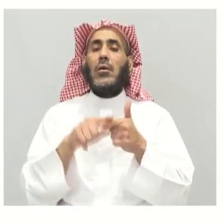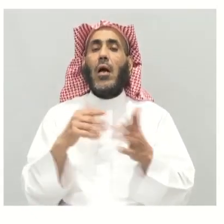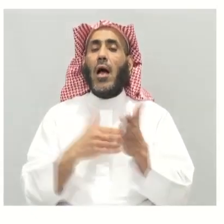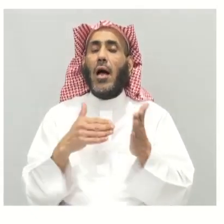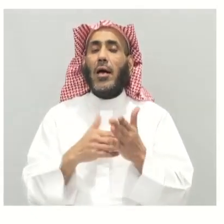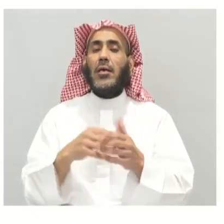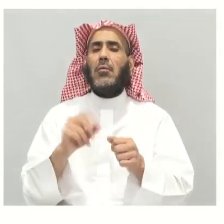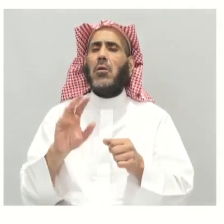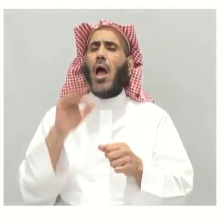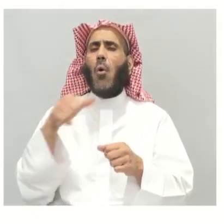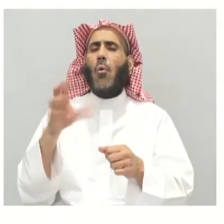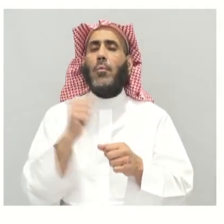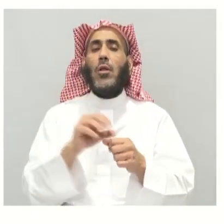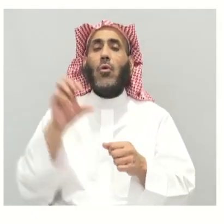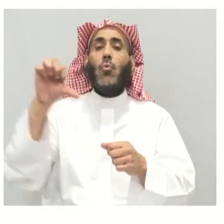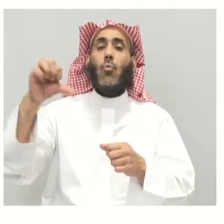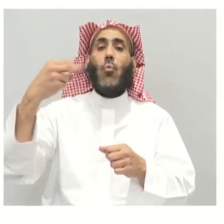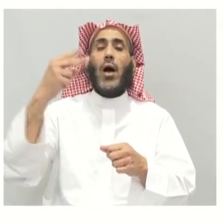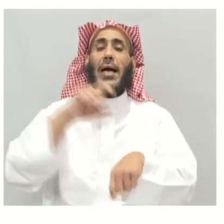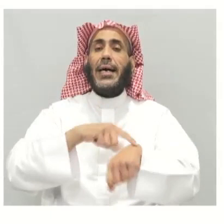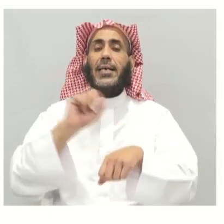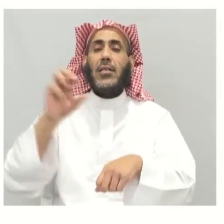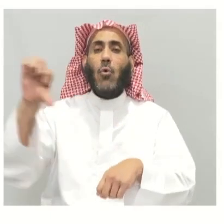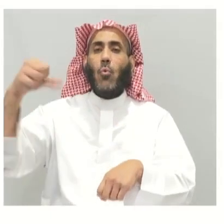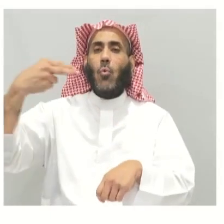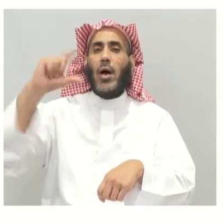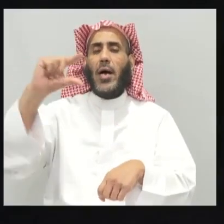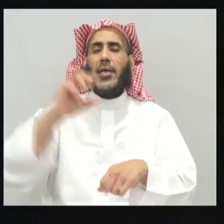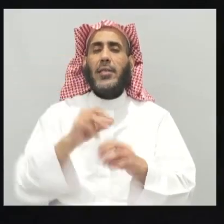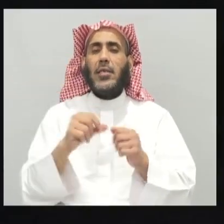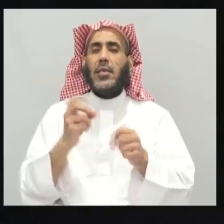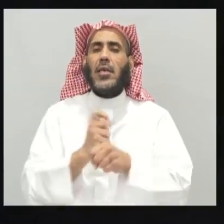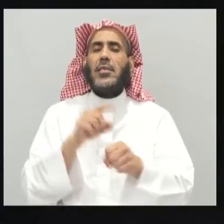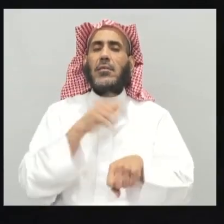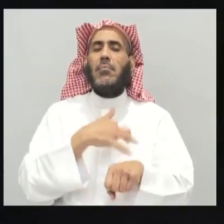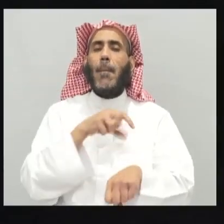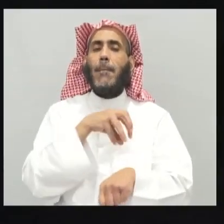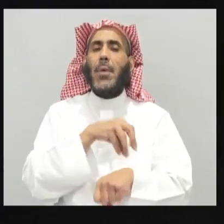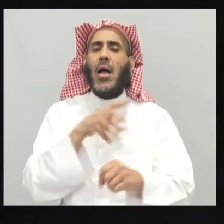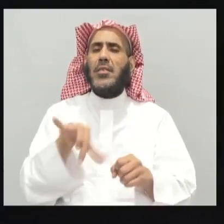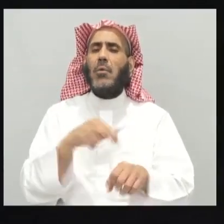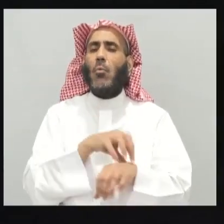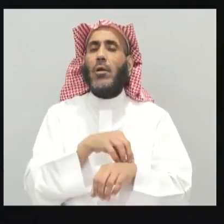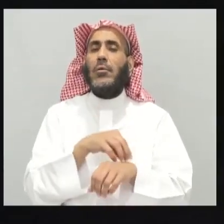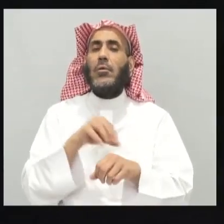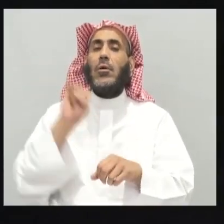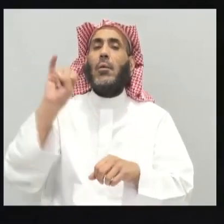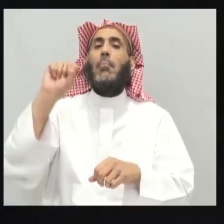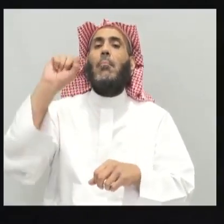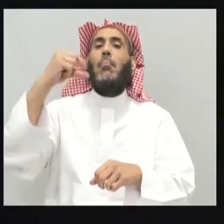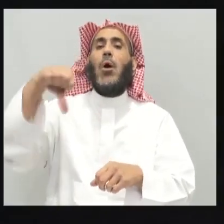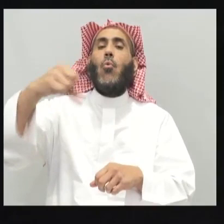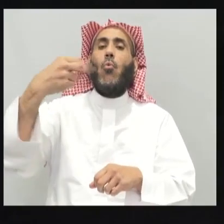الآخر، مثل وعد، صياغة اسم الزمان أو اسم المكان من هذا الفعل، أحسنتم، أقول